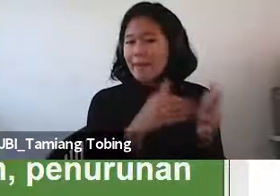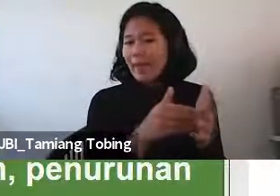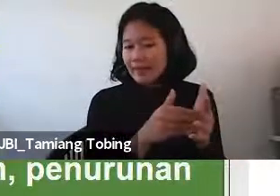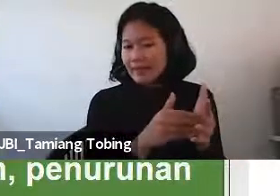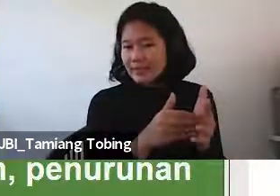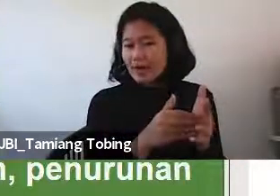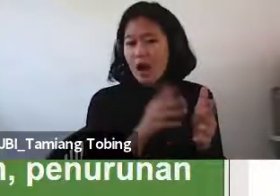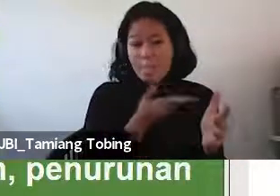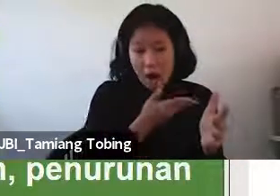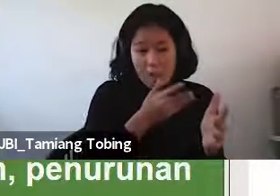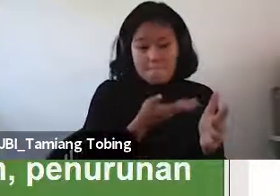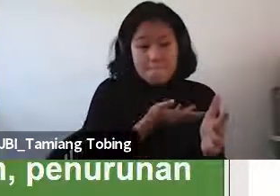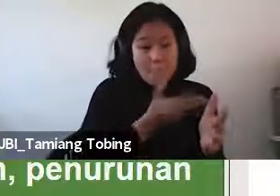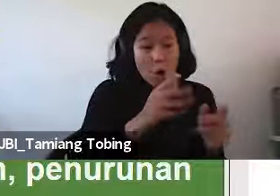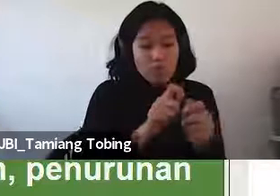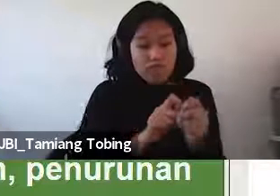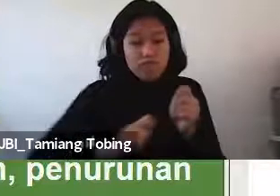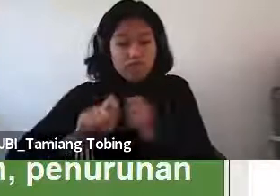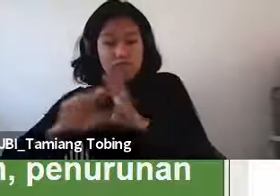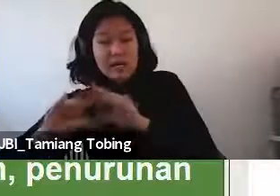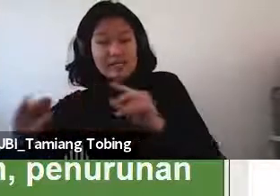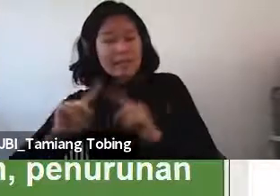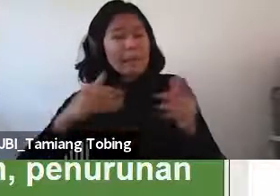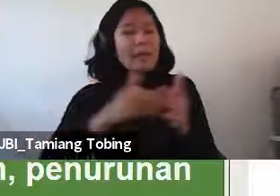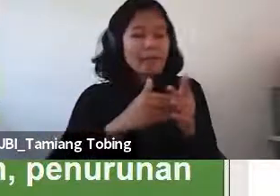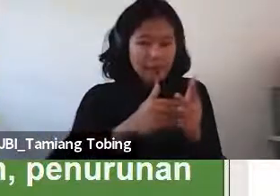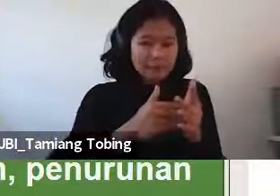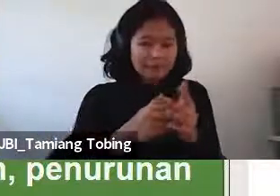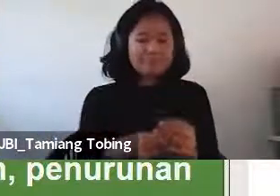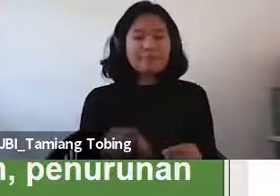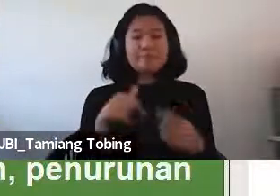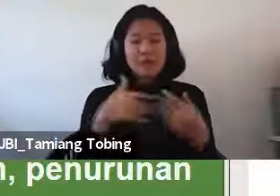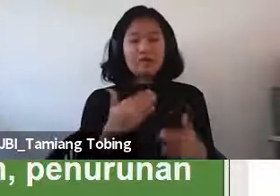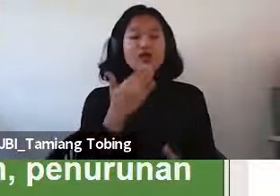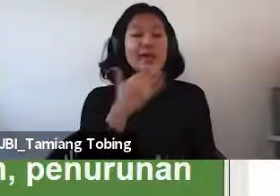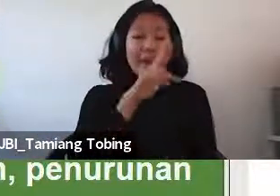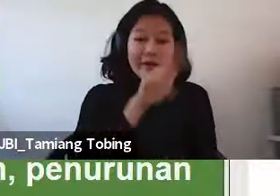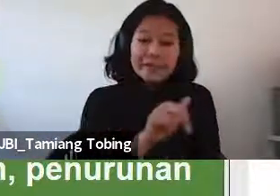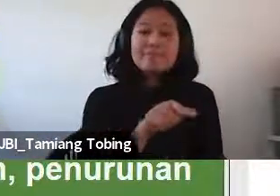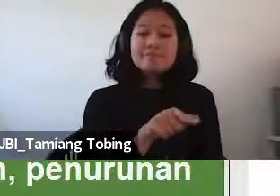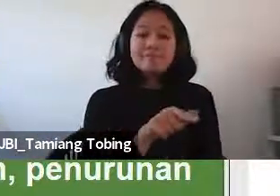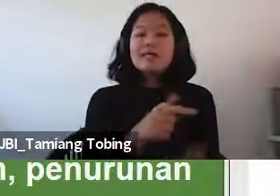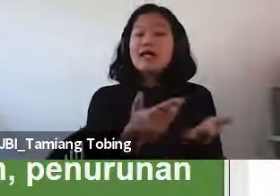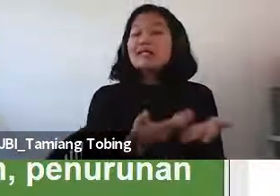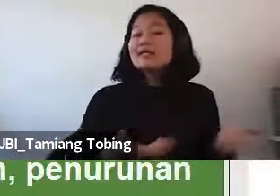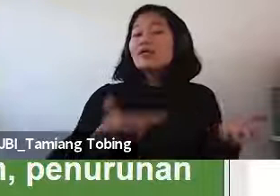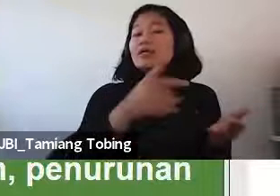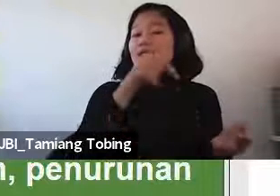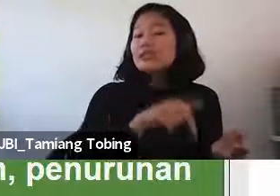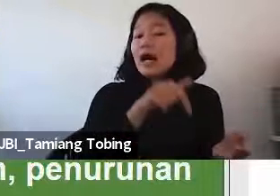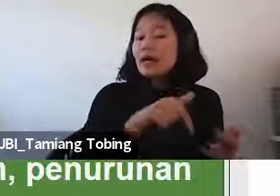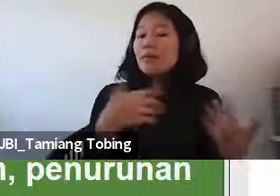beralih pekerjaan. Nah, kemudian kita juga tanyakan bagaimana kondisi saat